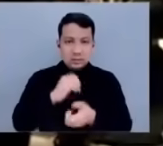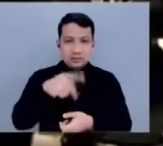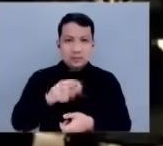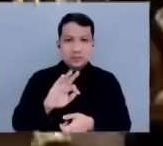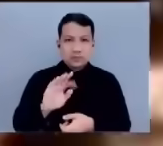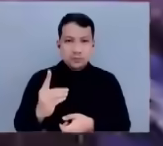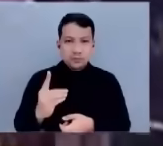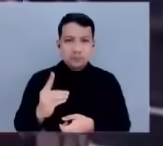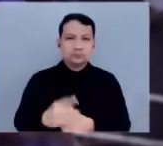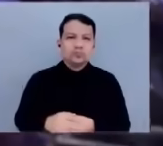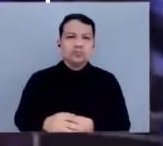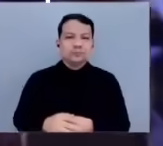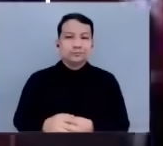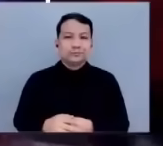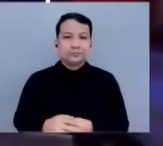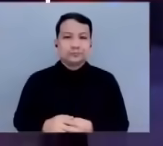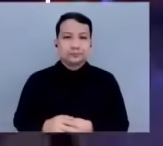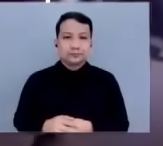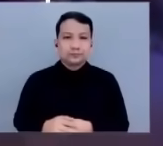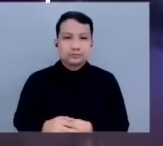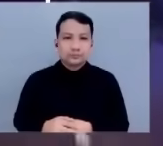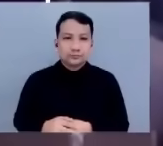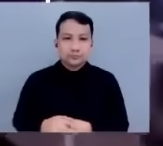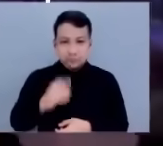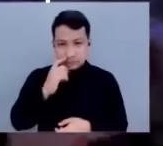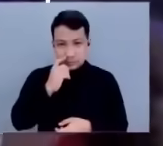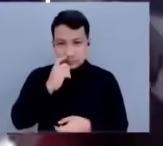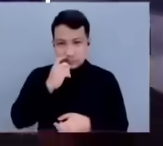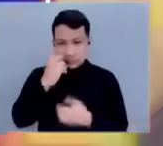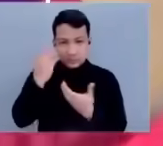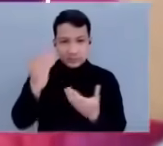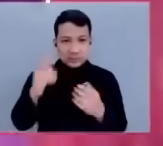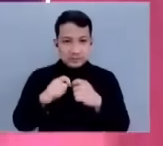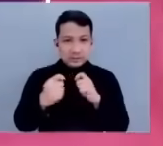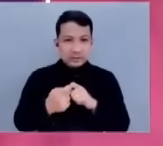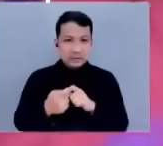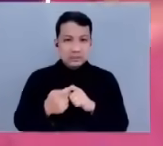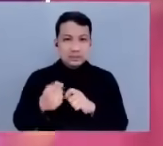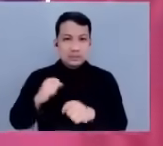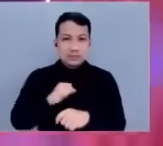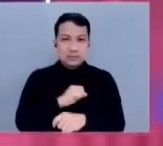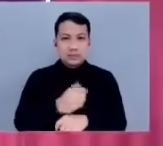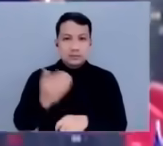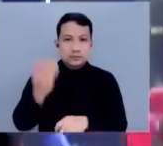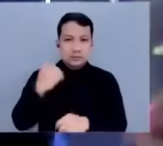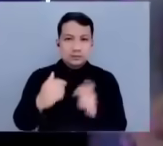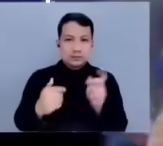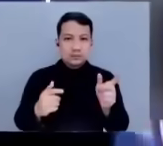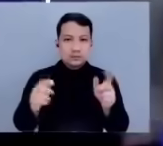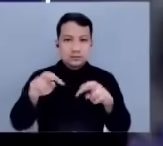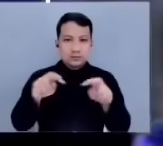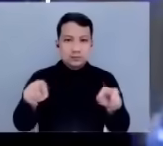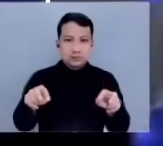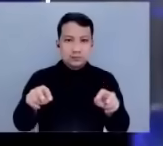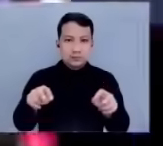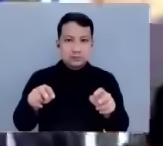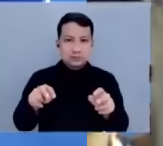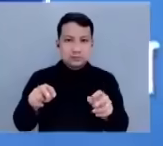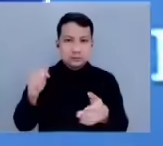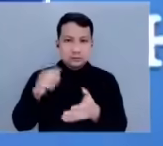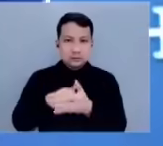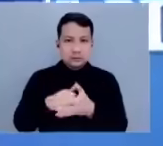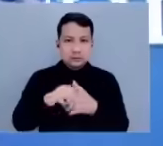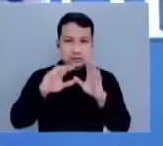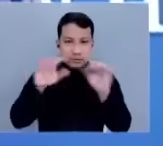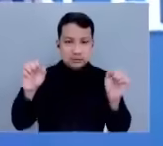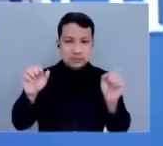Marcos. Matatanda ang matapos ang termino ni Pacquiao sa Senado noong 2022, sumabak siya sa presidential race pero